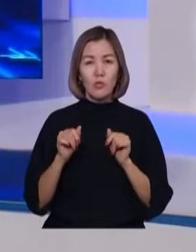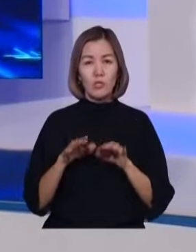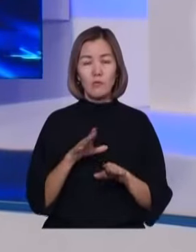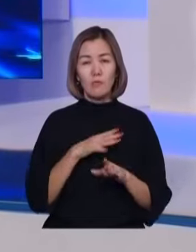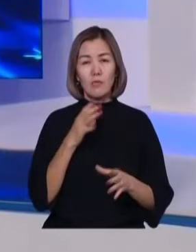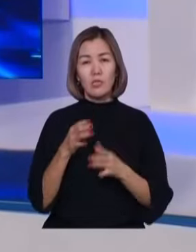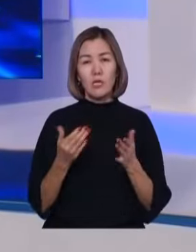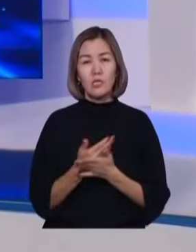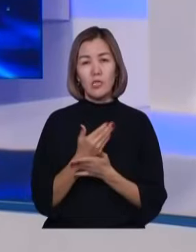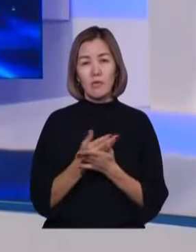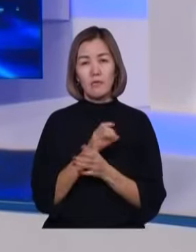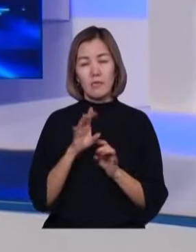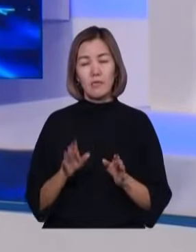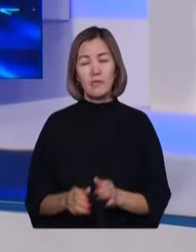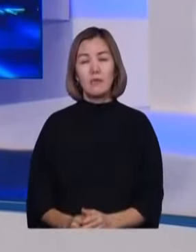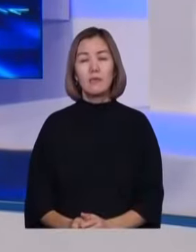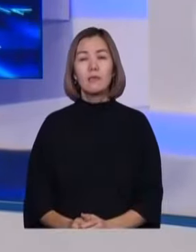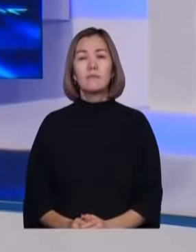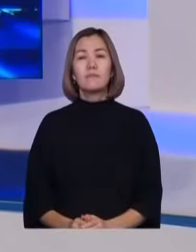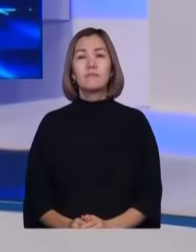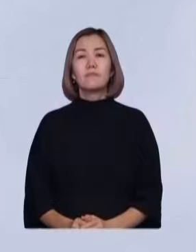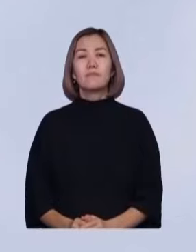де жаһан жаңалықтары келесі топтамада.